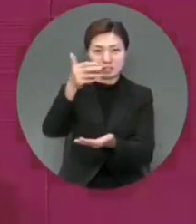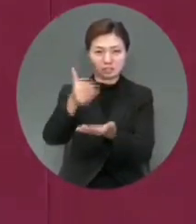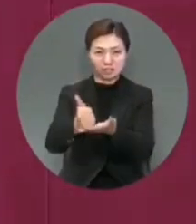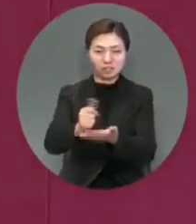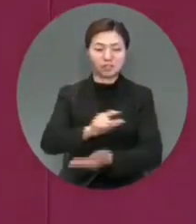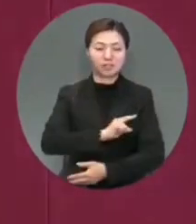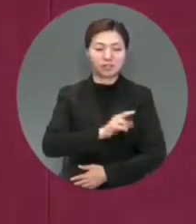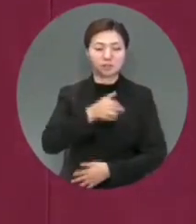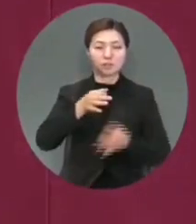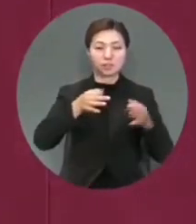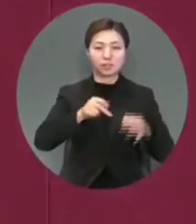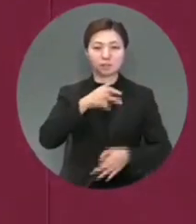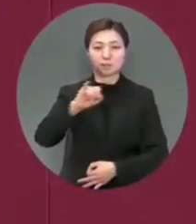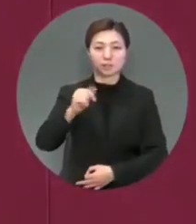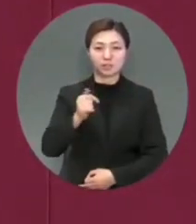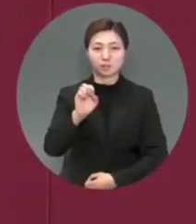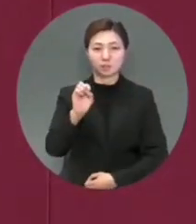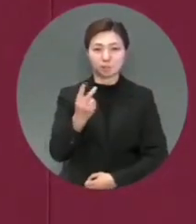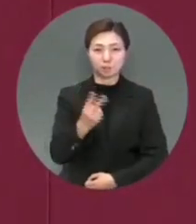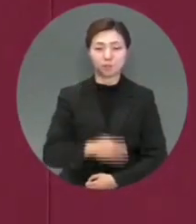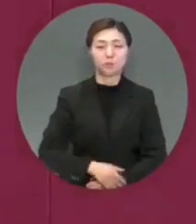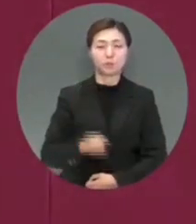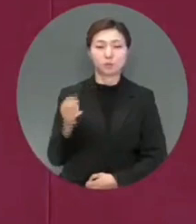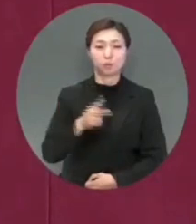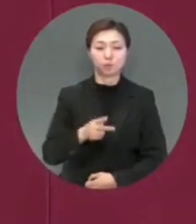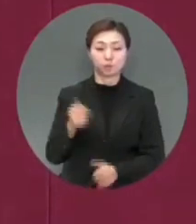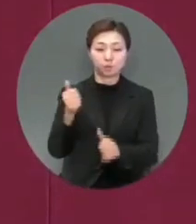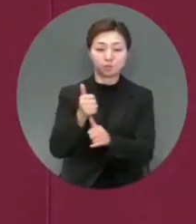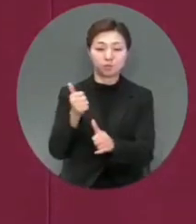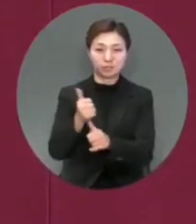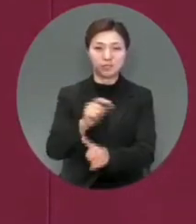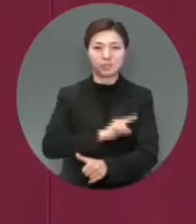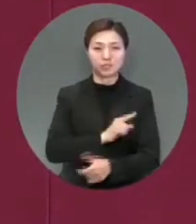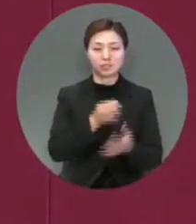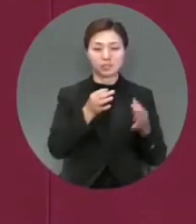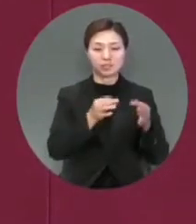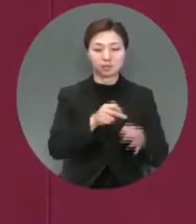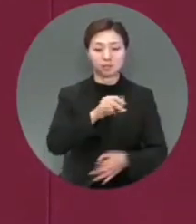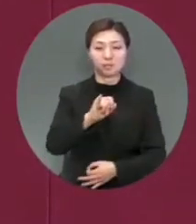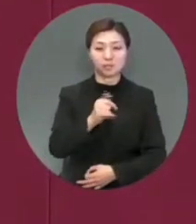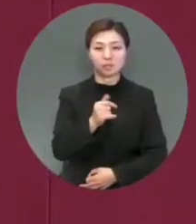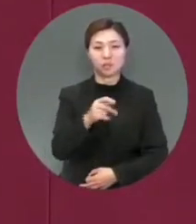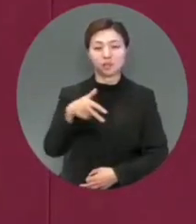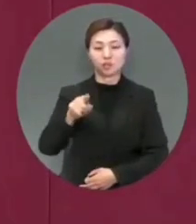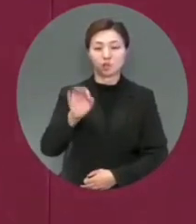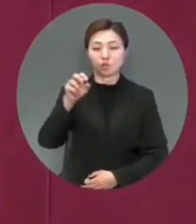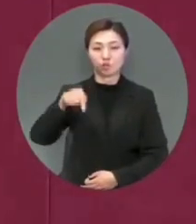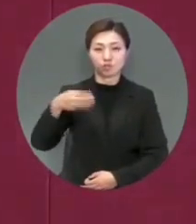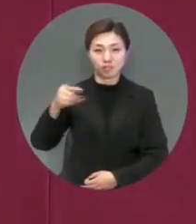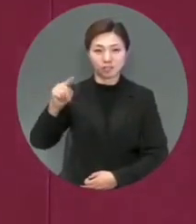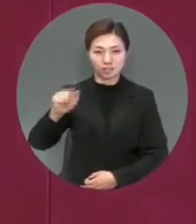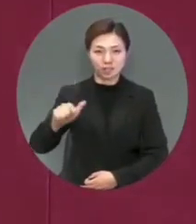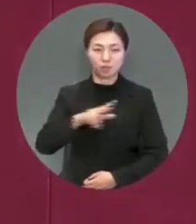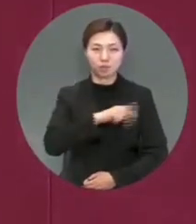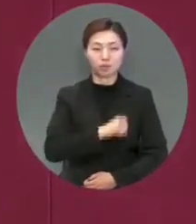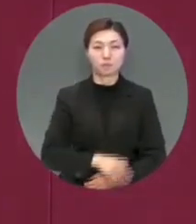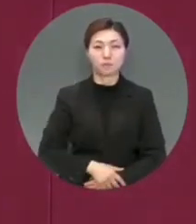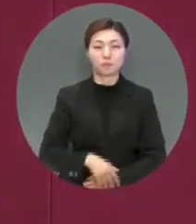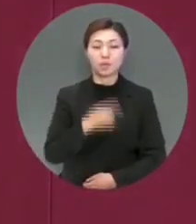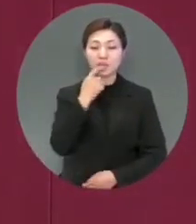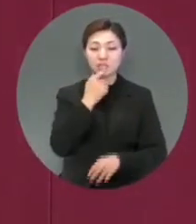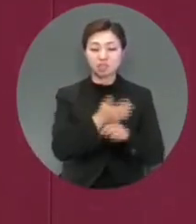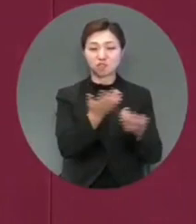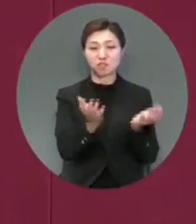국회의장님, 김영주 정우택 부의장님, 또 함께해 주신 이재명